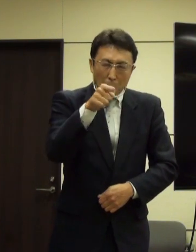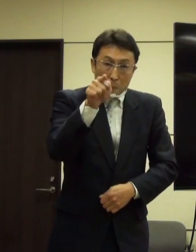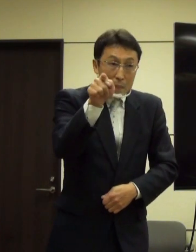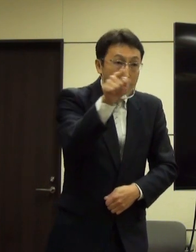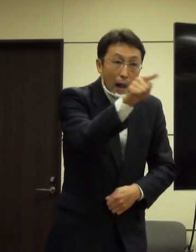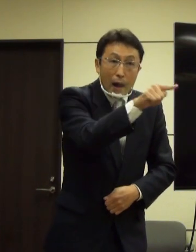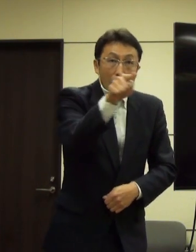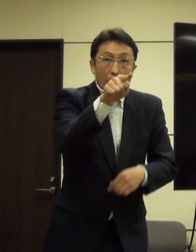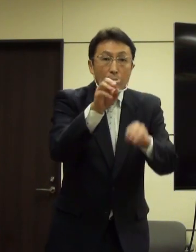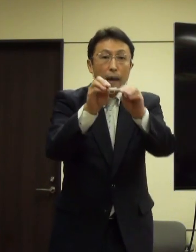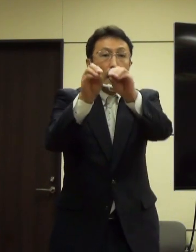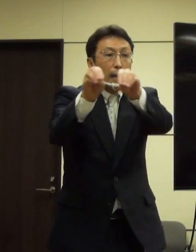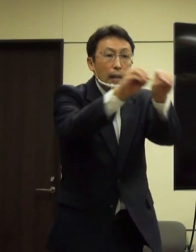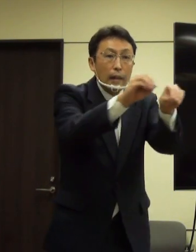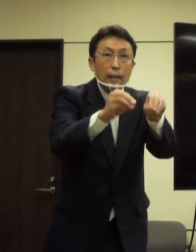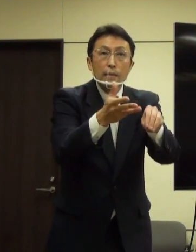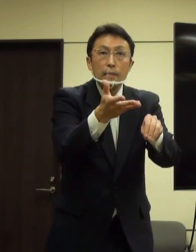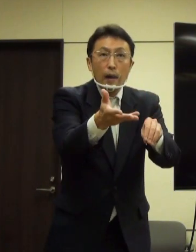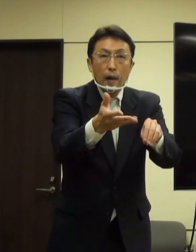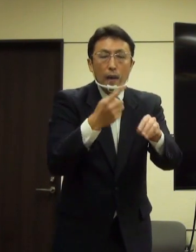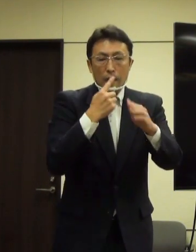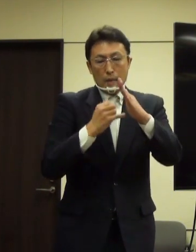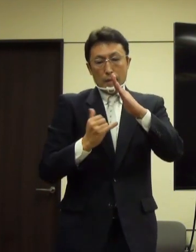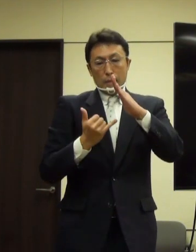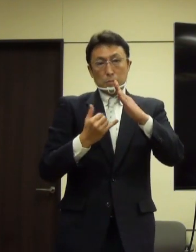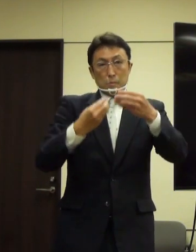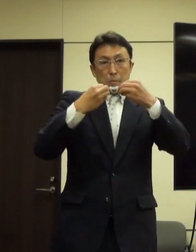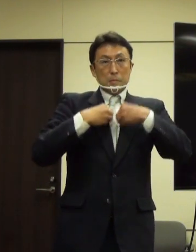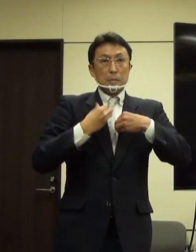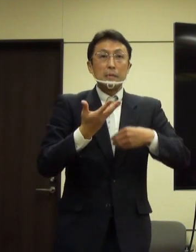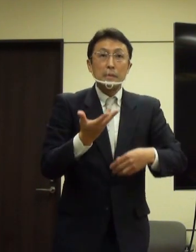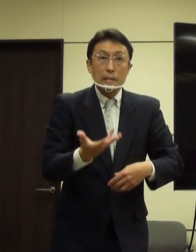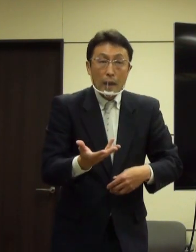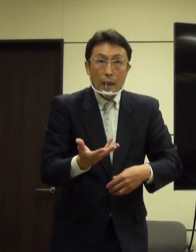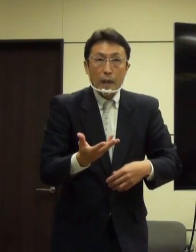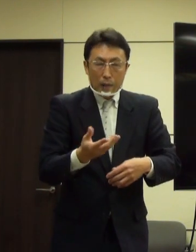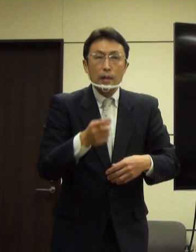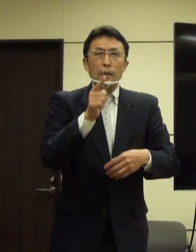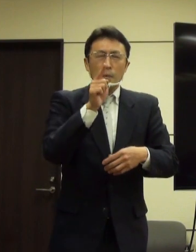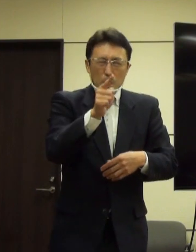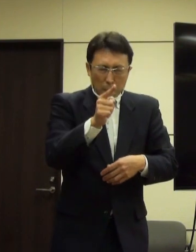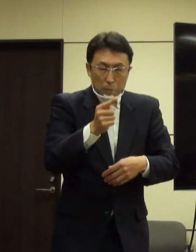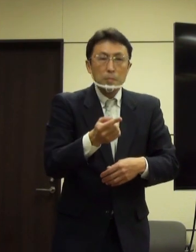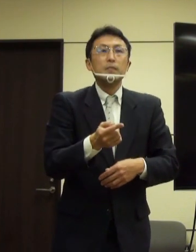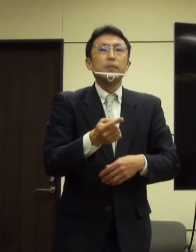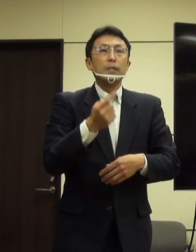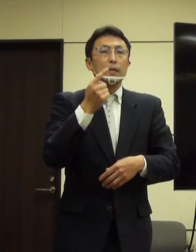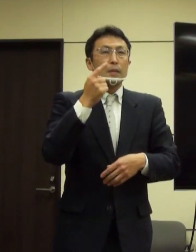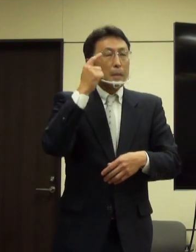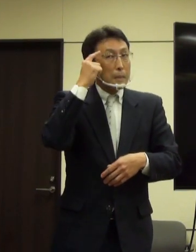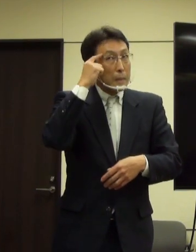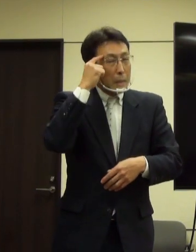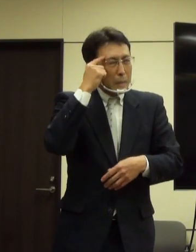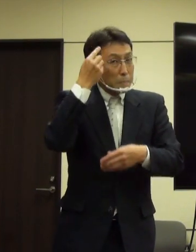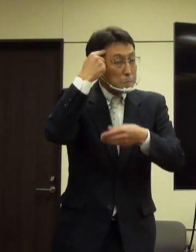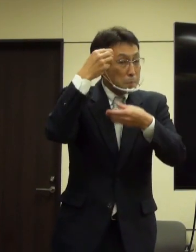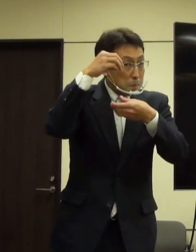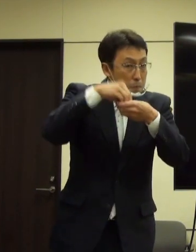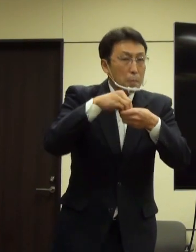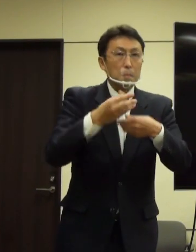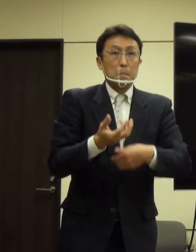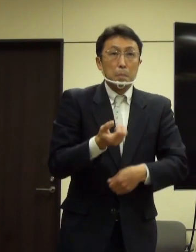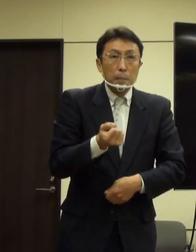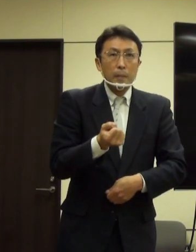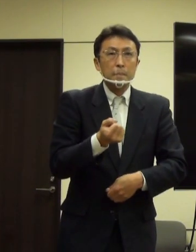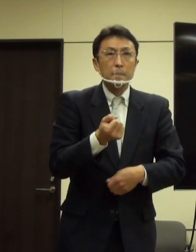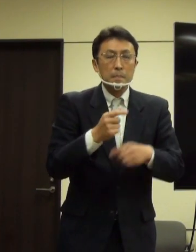家族も完成しているかもしれないという前提に立ってマスクの着用とかそういったことを怠らないでいただきたいというふうに思います以上